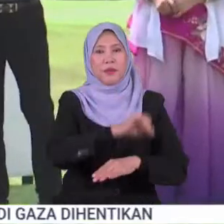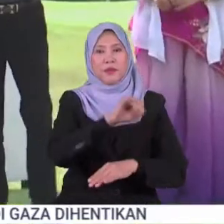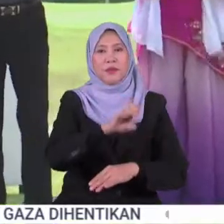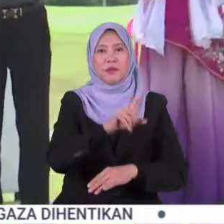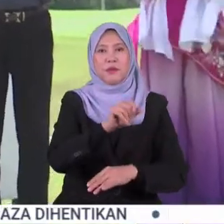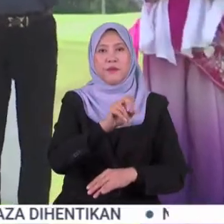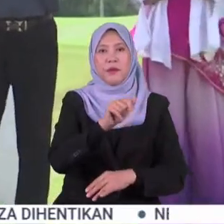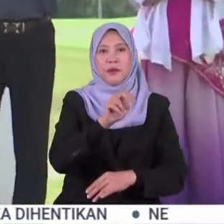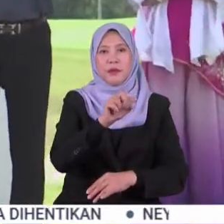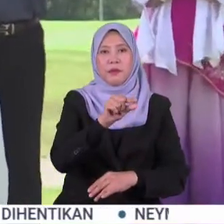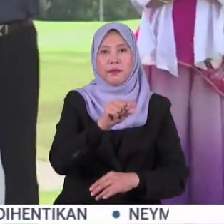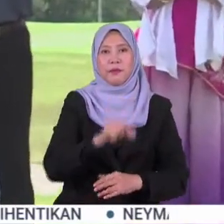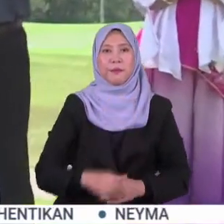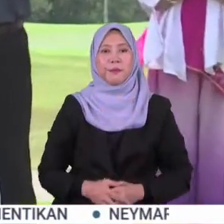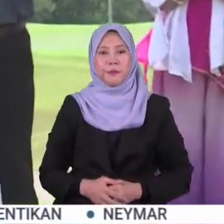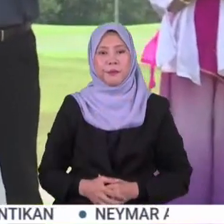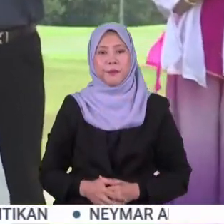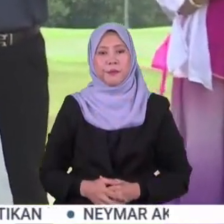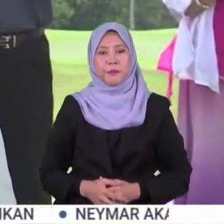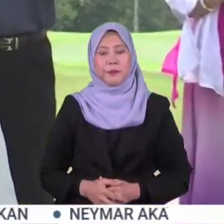Ling.